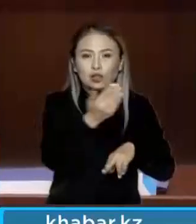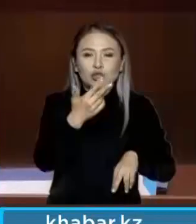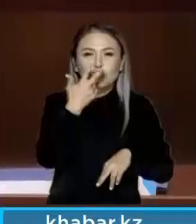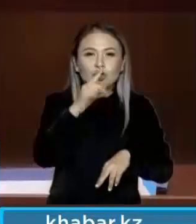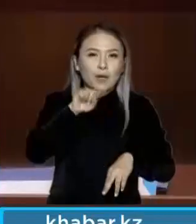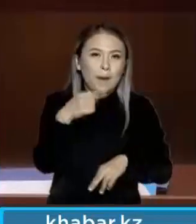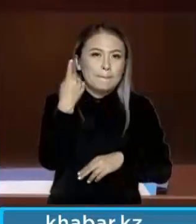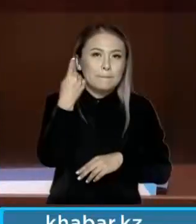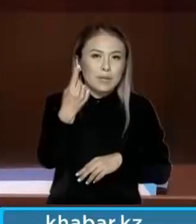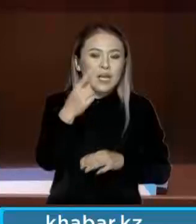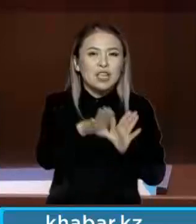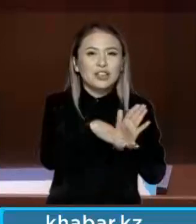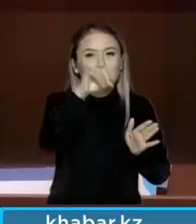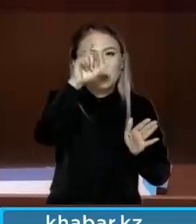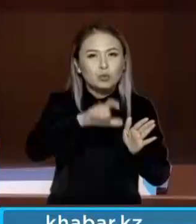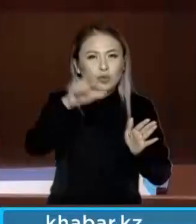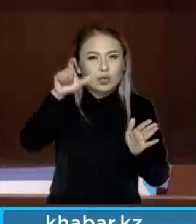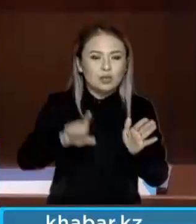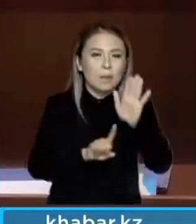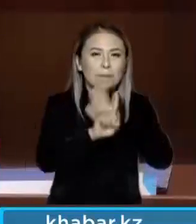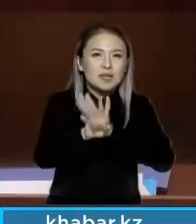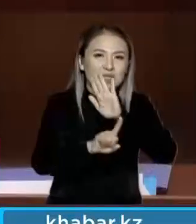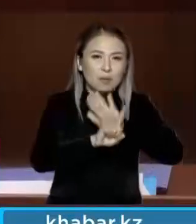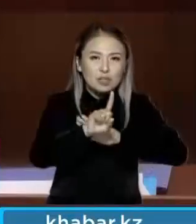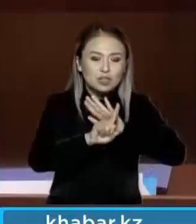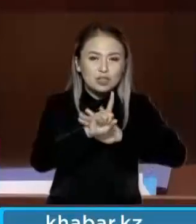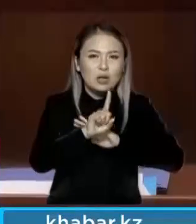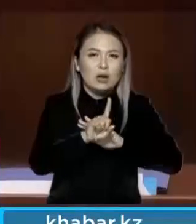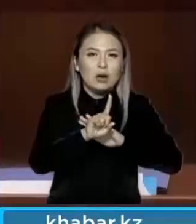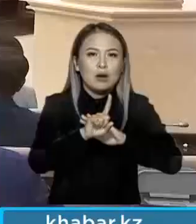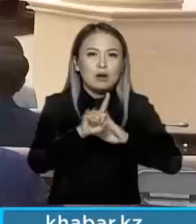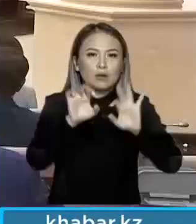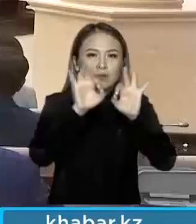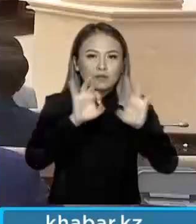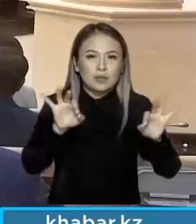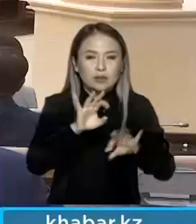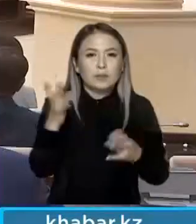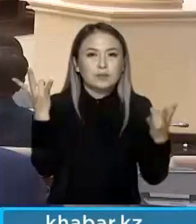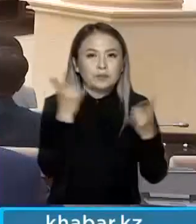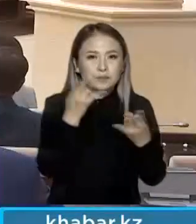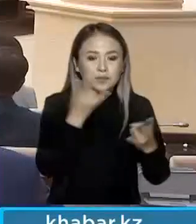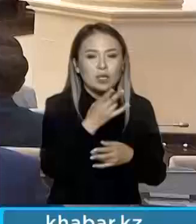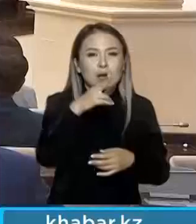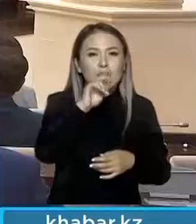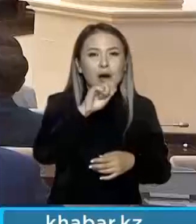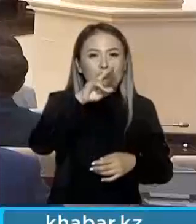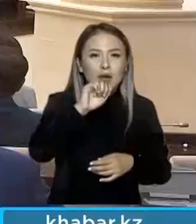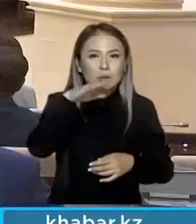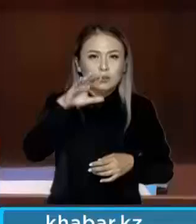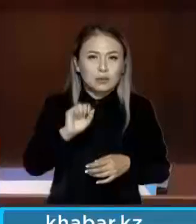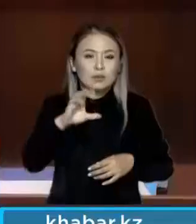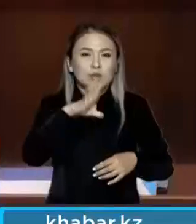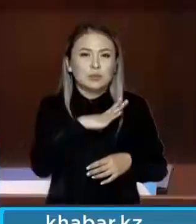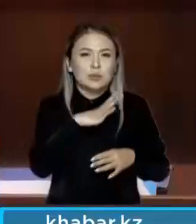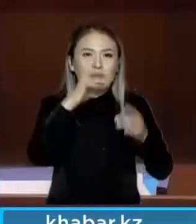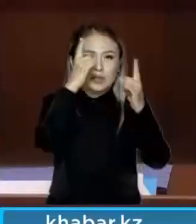1/3-іне депутаттық корпус бастамашы болғанын атап өткен жөн. Палатаның қарауына түскен